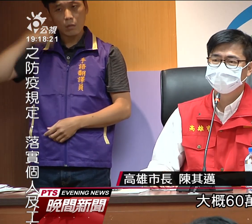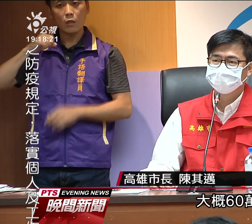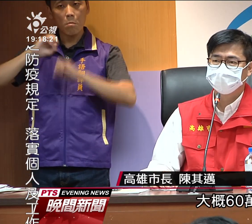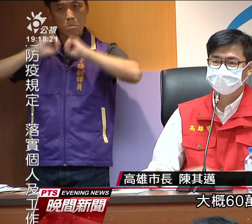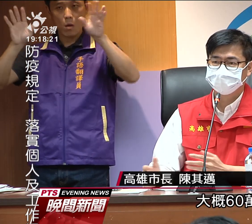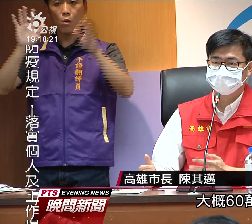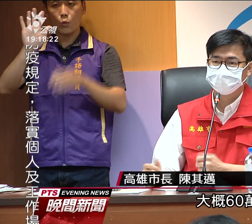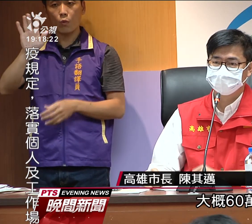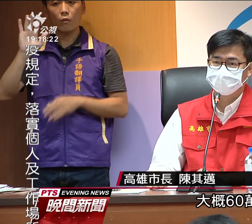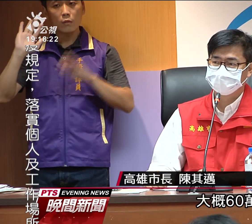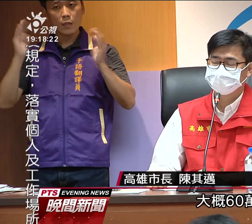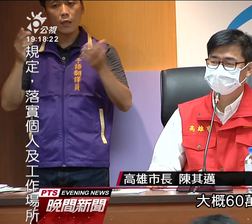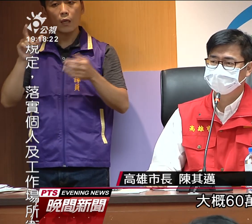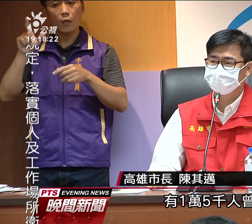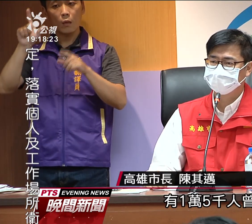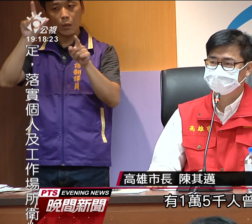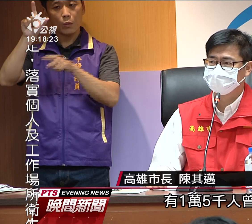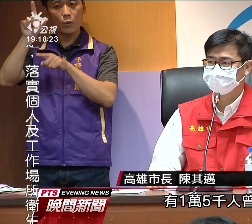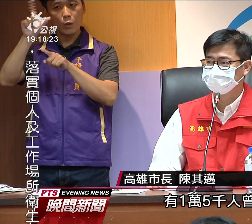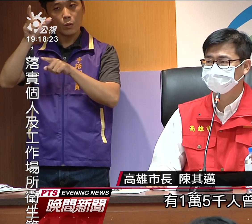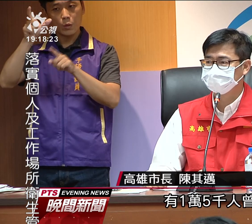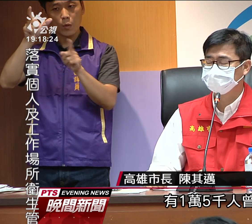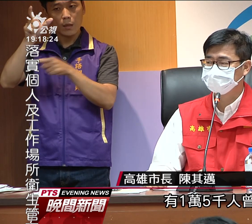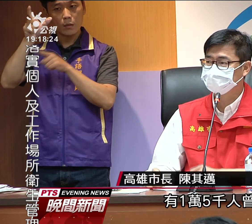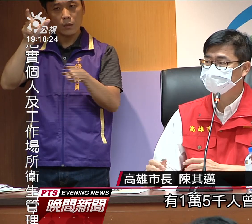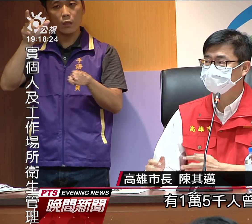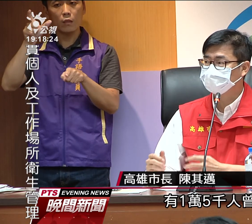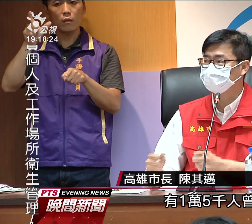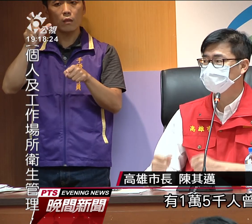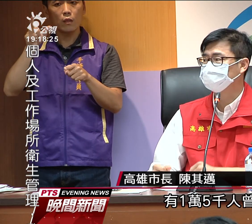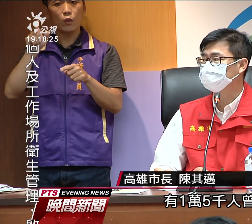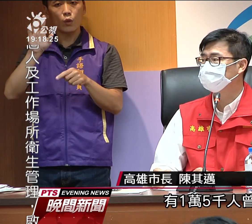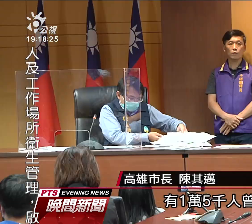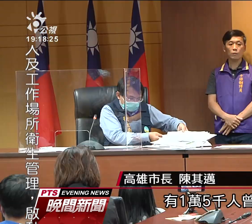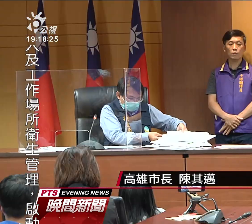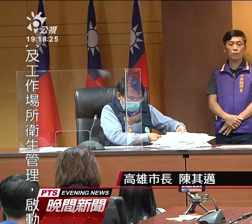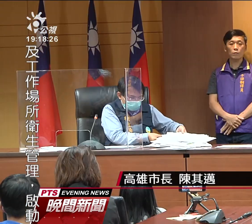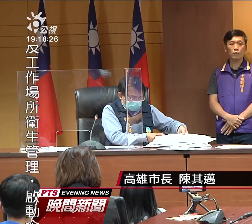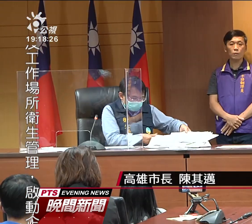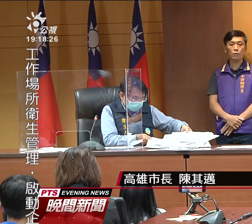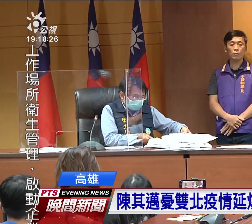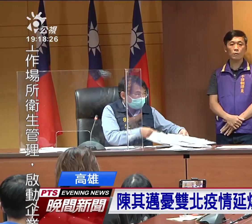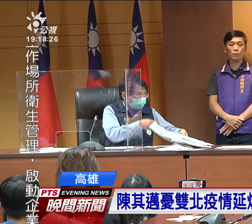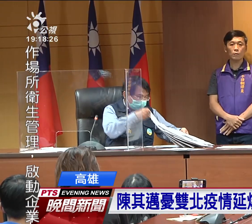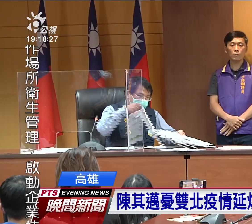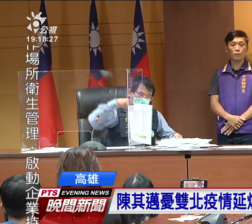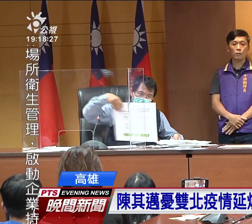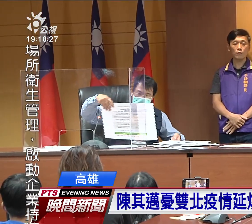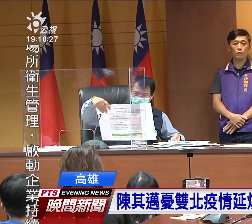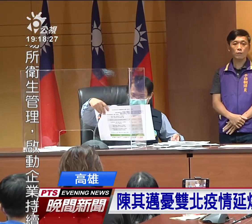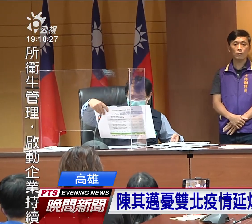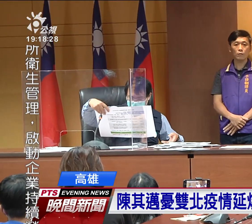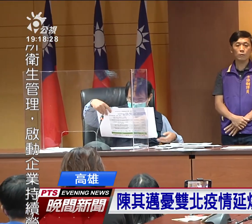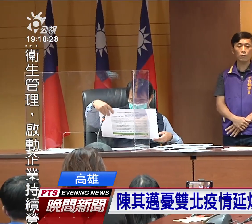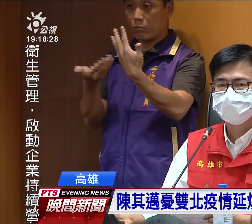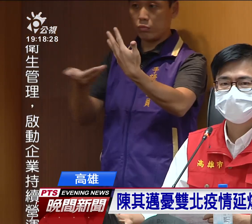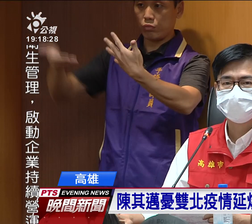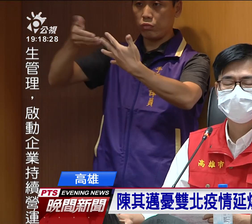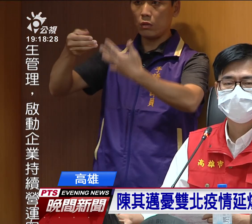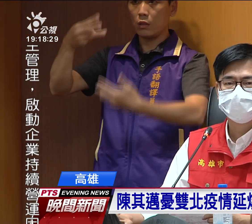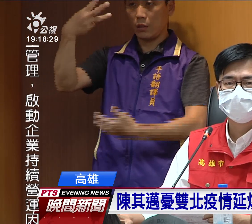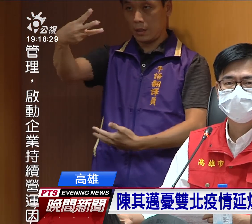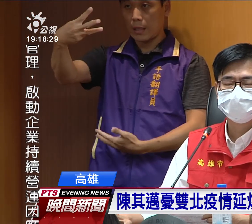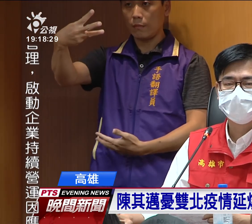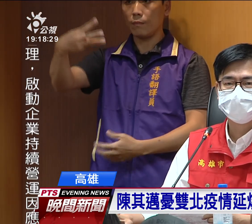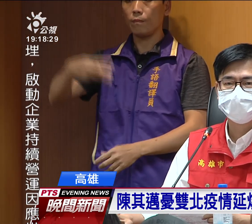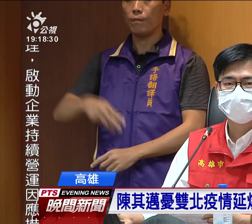告，大概60万人，大概有15000人曾经到过高雄。 高雄新增5案与双北疫情有关联，让市长陈其